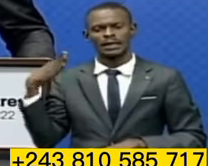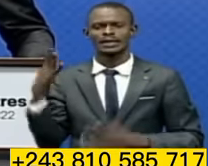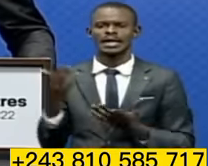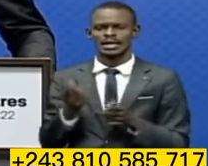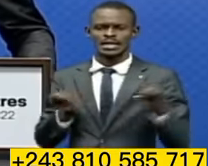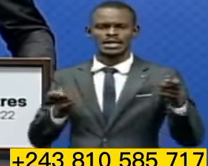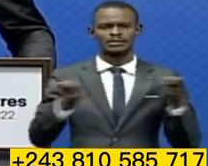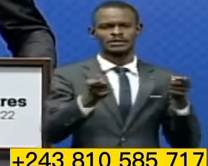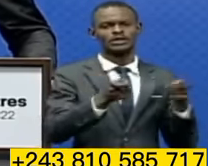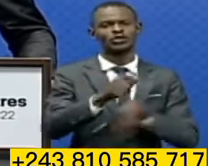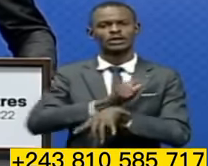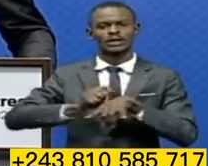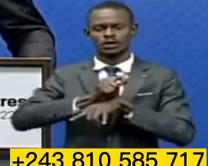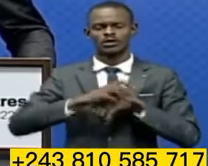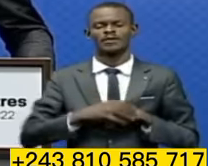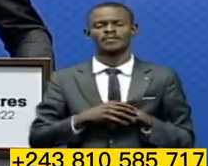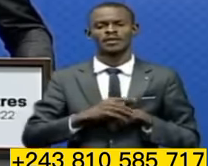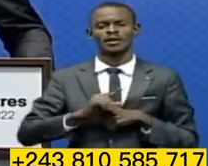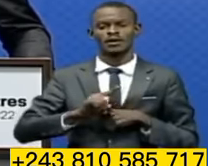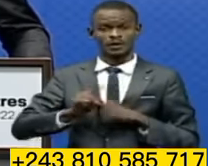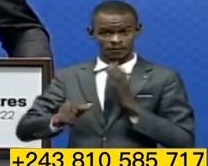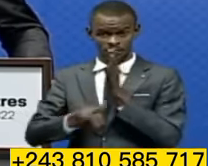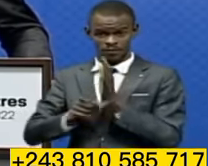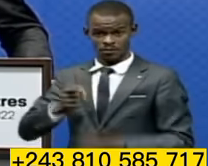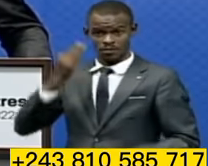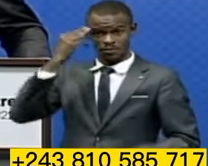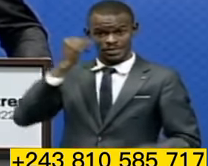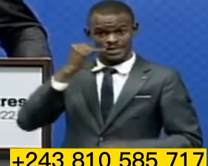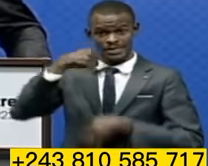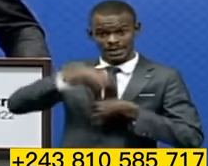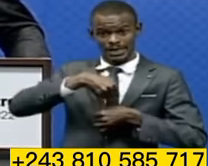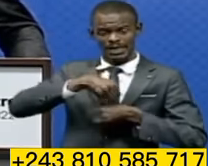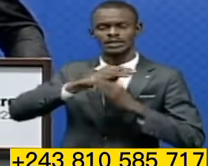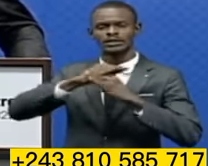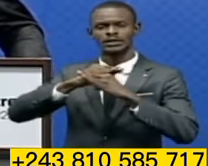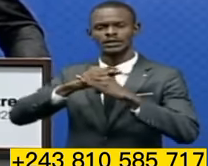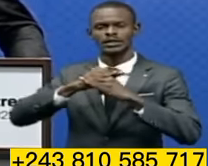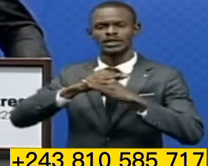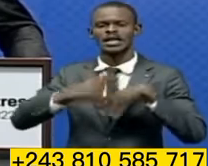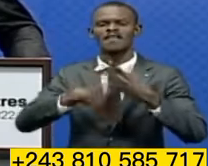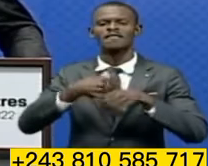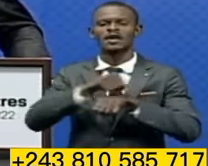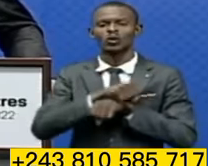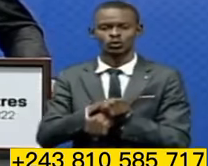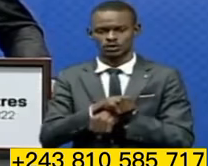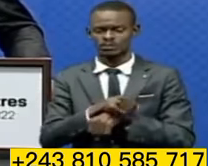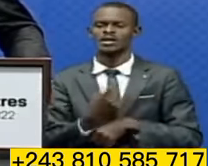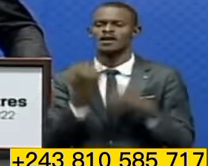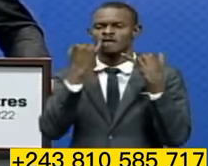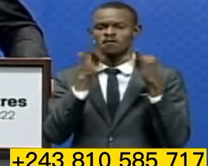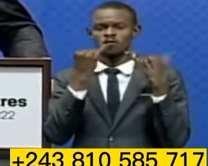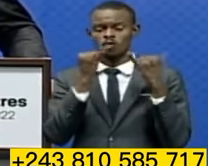le vice-premier ministre, ministre de l'Intérieur, Sécurité, Décentralisation et Affaires Coutumières, a informé le Conseil de l'État